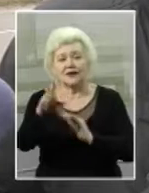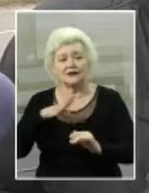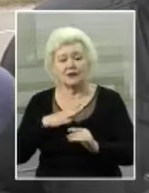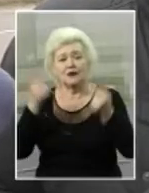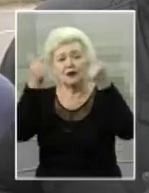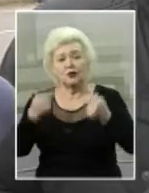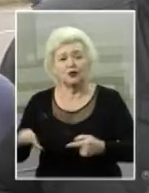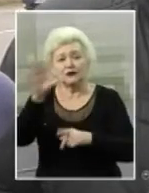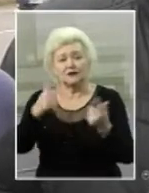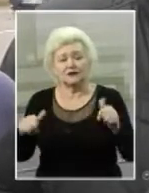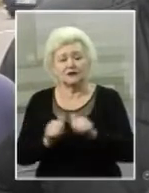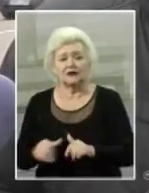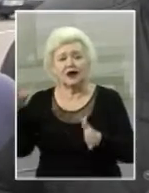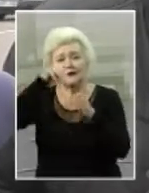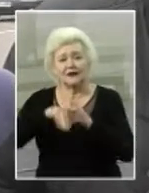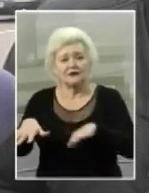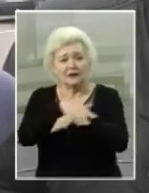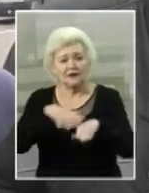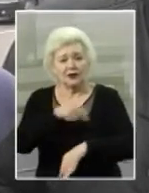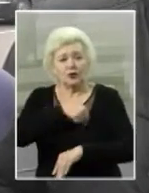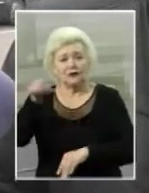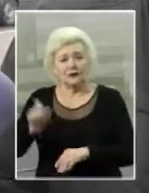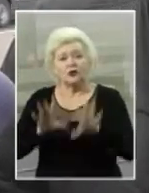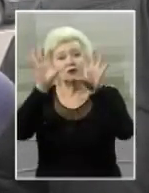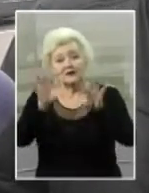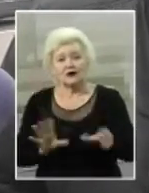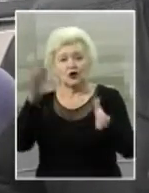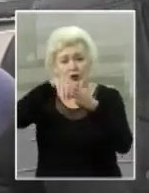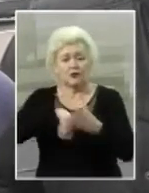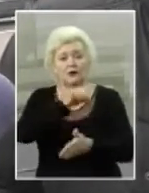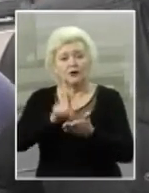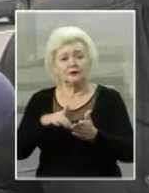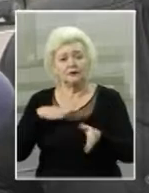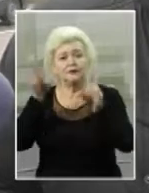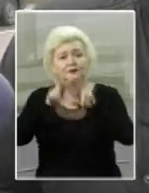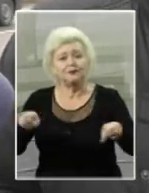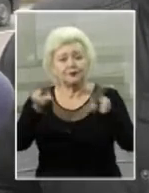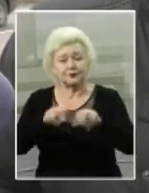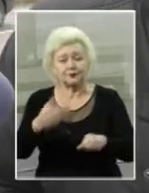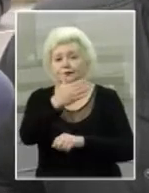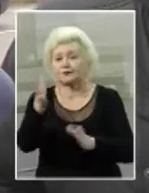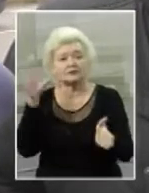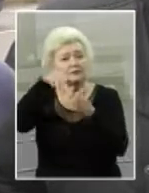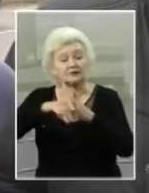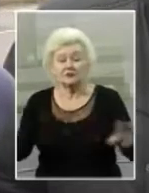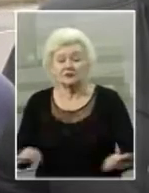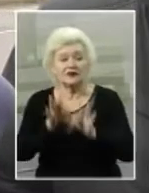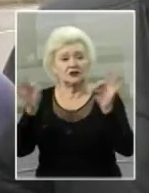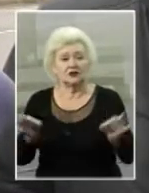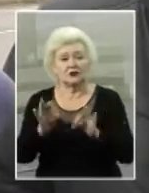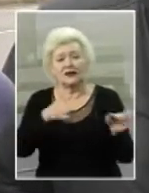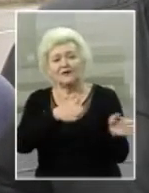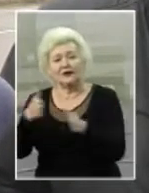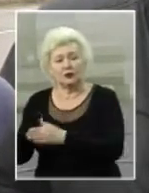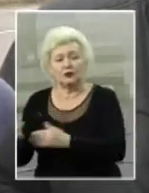усіма установами, внесені народными депутатами, законно были внесені и должны были быть розглянуті. Их не внесли, жодну из них